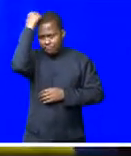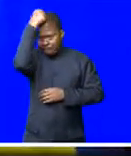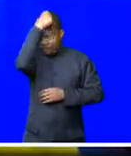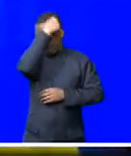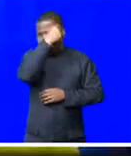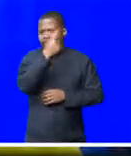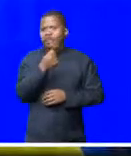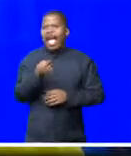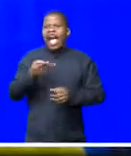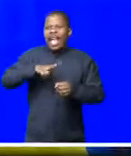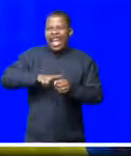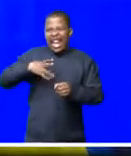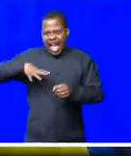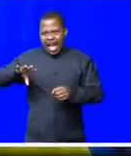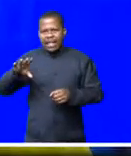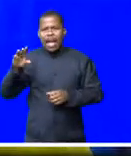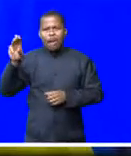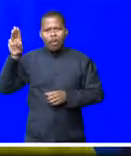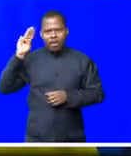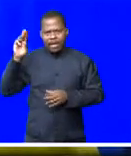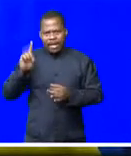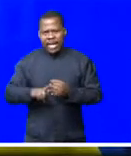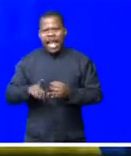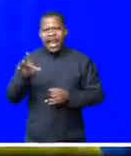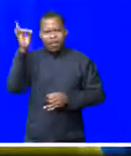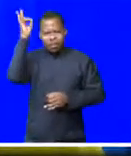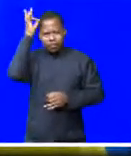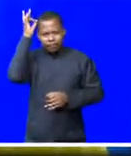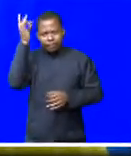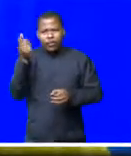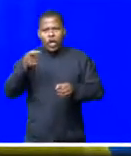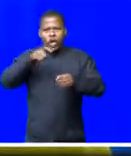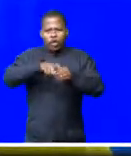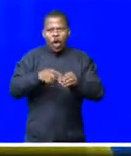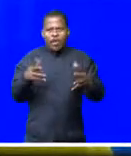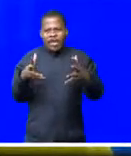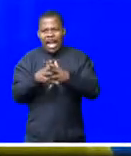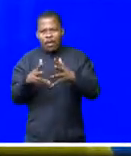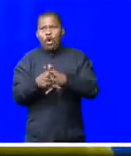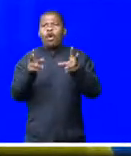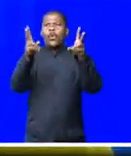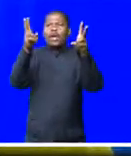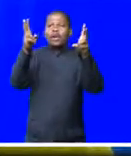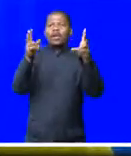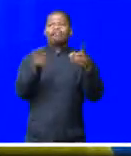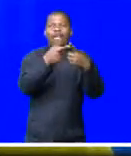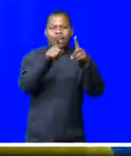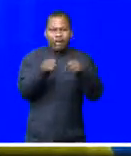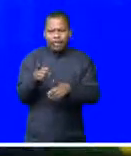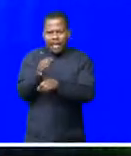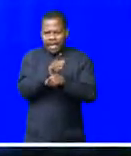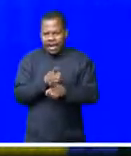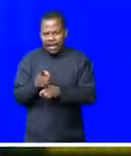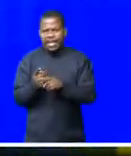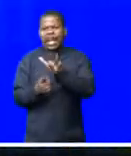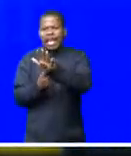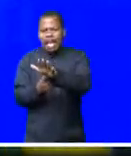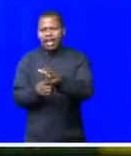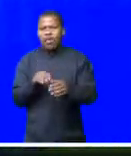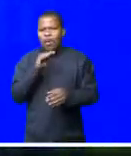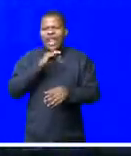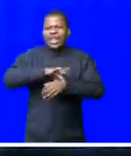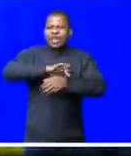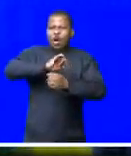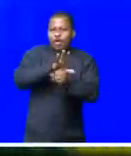wesithathu nebaholi babese baba netingcoco tetihloko letehlukahlukene letifaya ekhathi imithelela